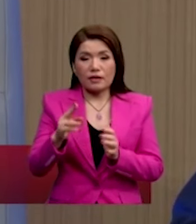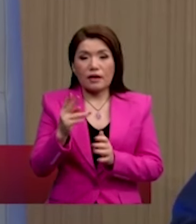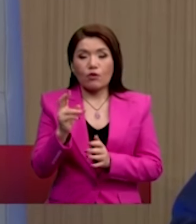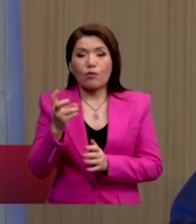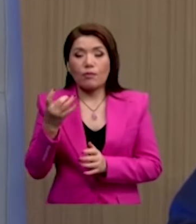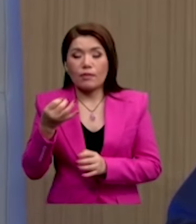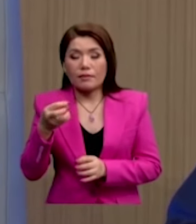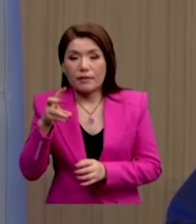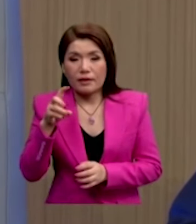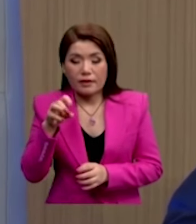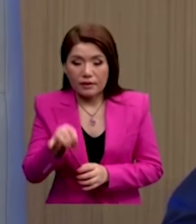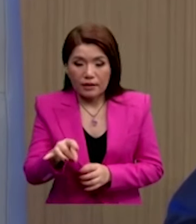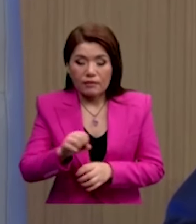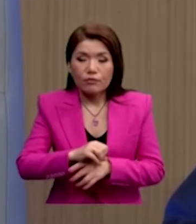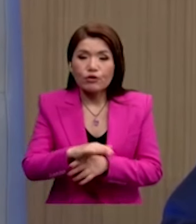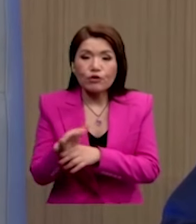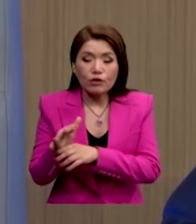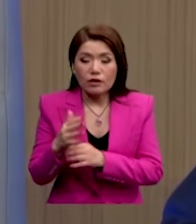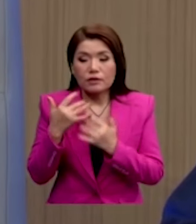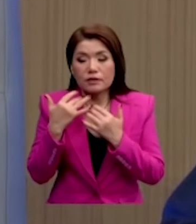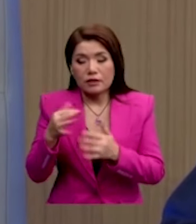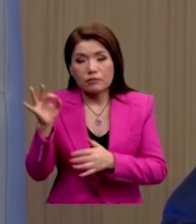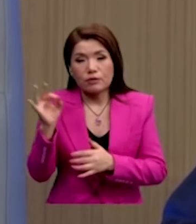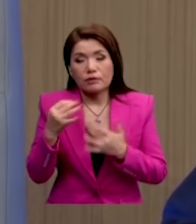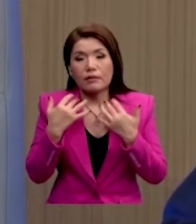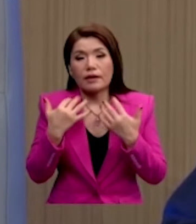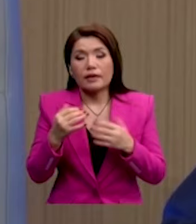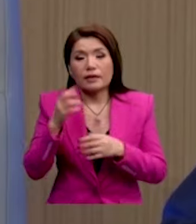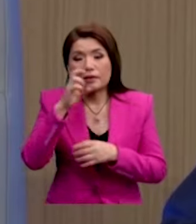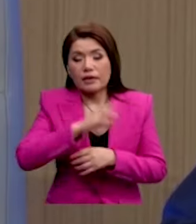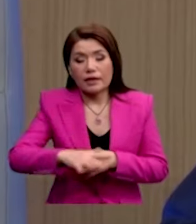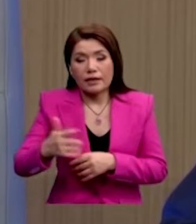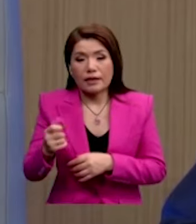То есть в совокупности это позволит обеспечить покрытие среднесрочного спроса страны на газ.